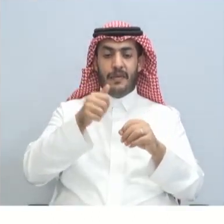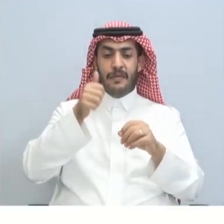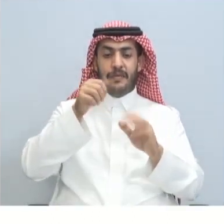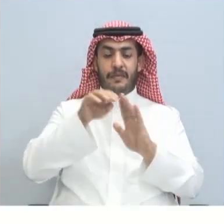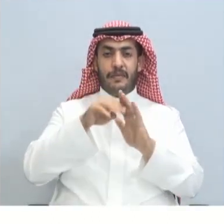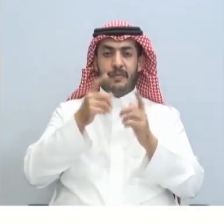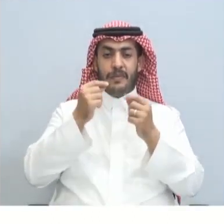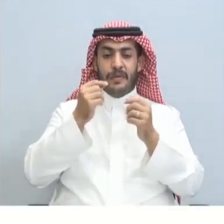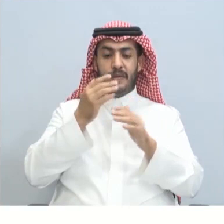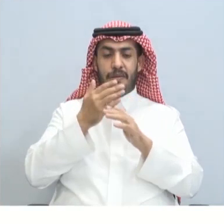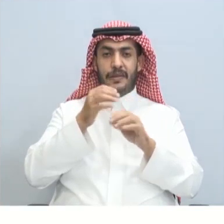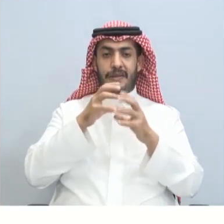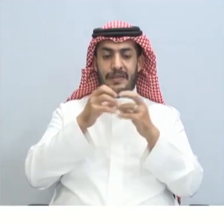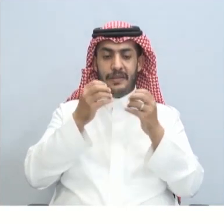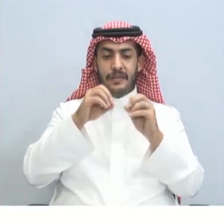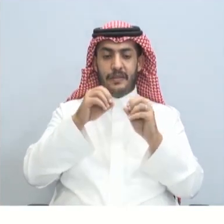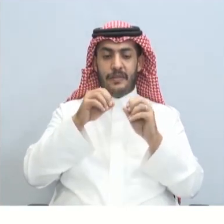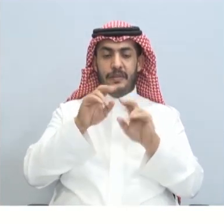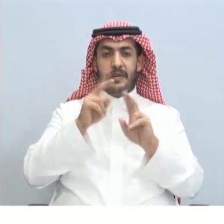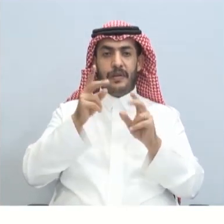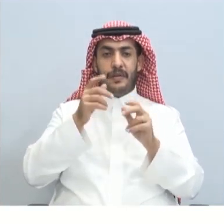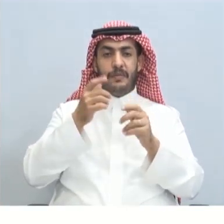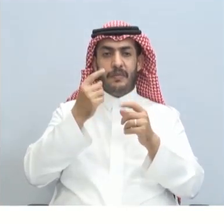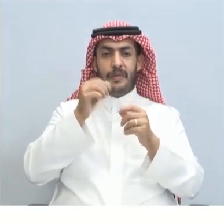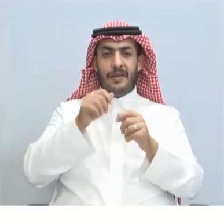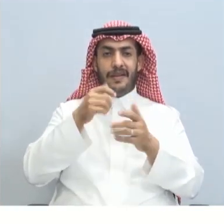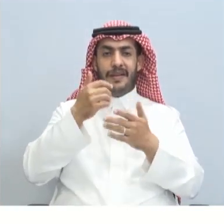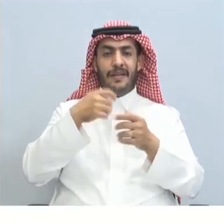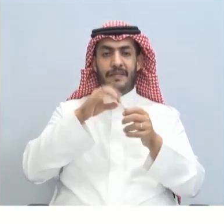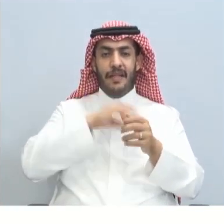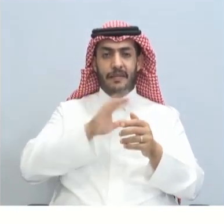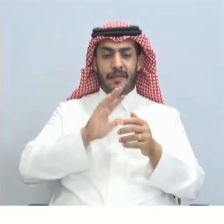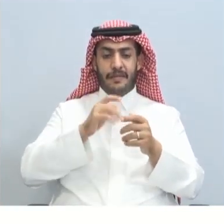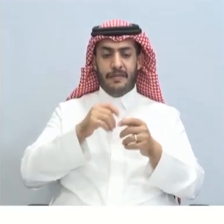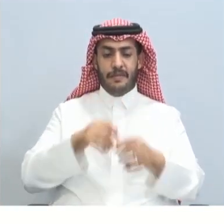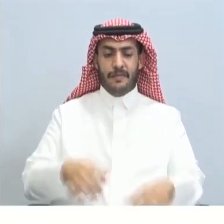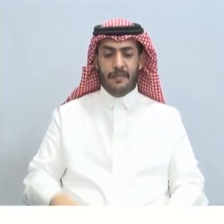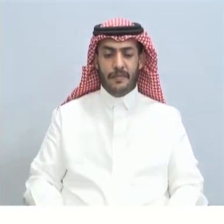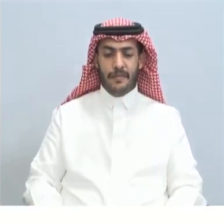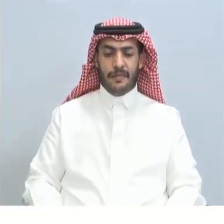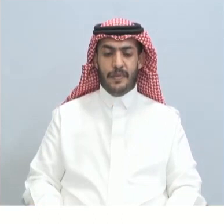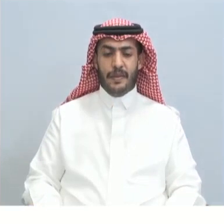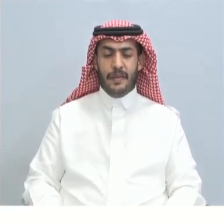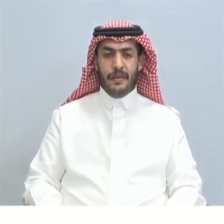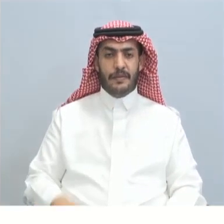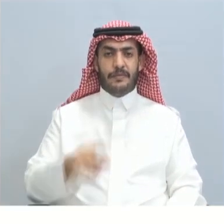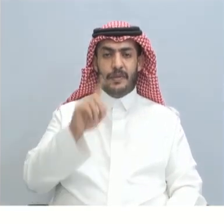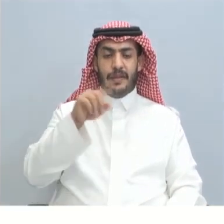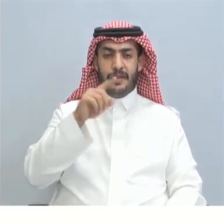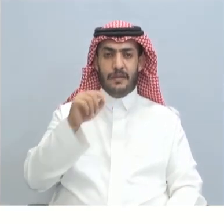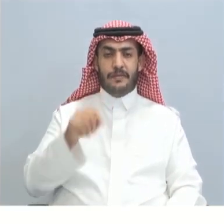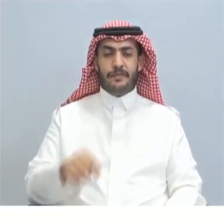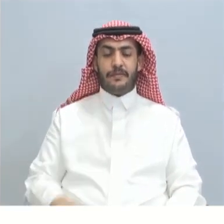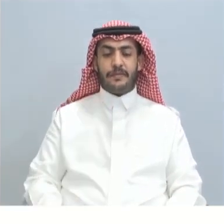ماده قيمه تعدينها غير مجدي اقتصاديا احسنتم الاجابه